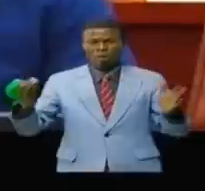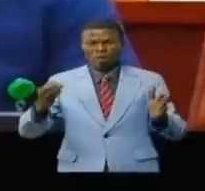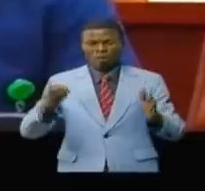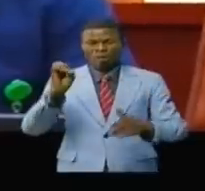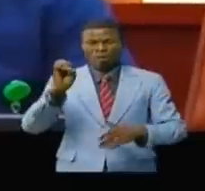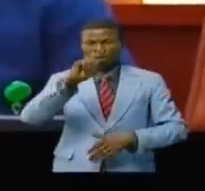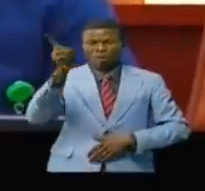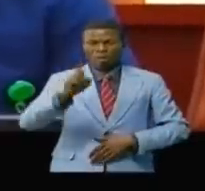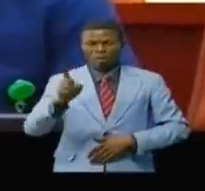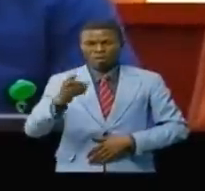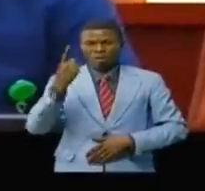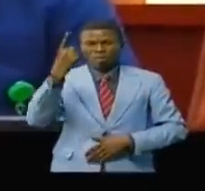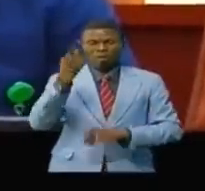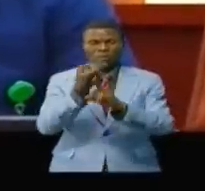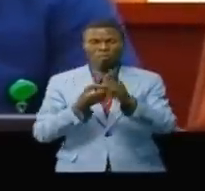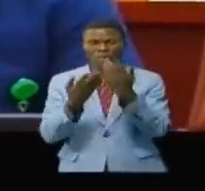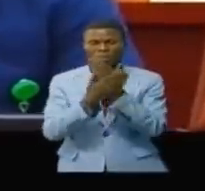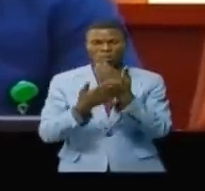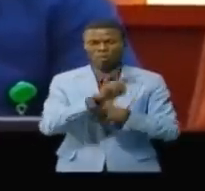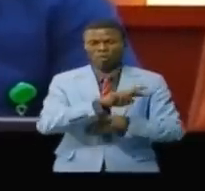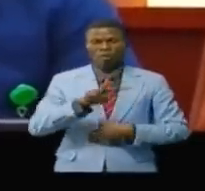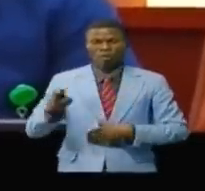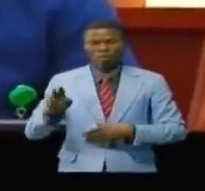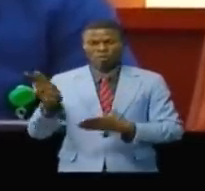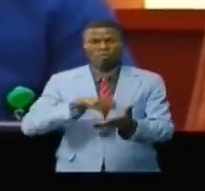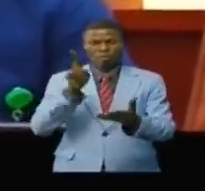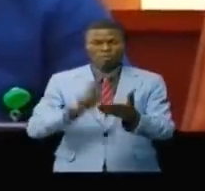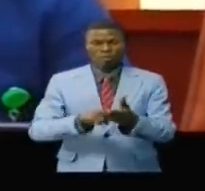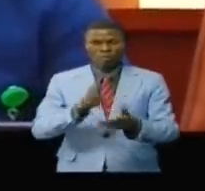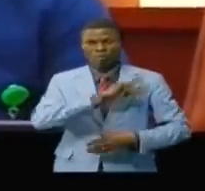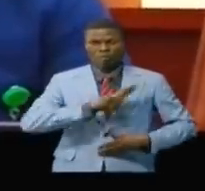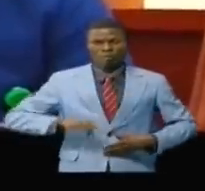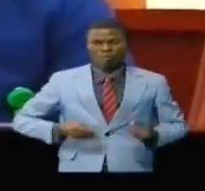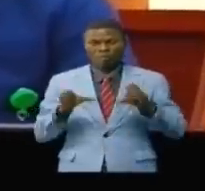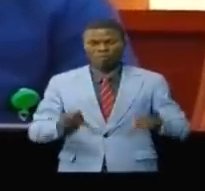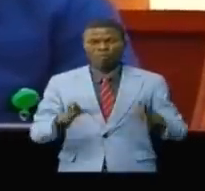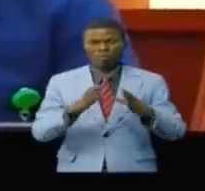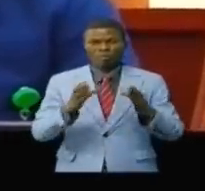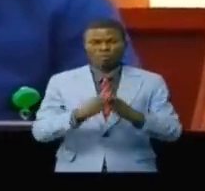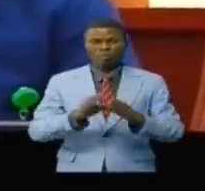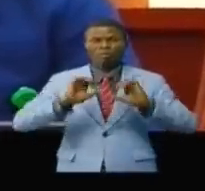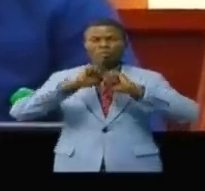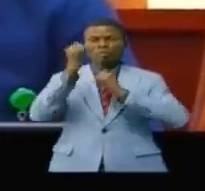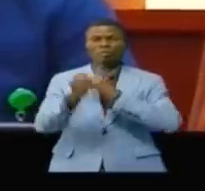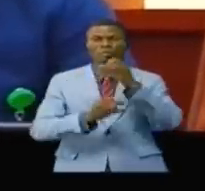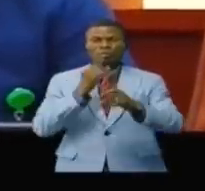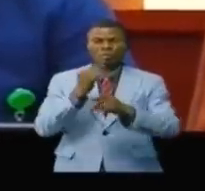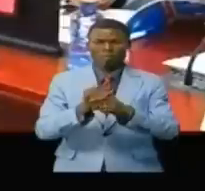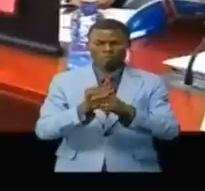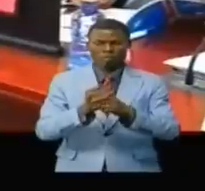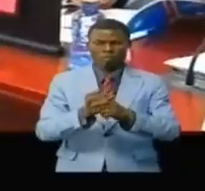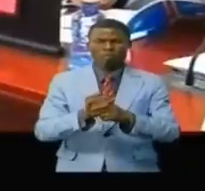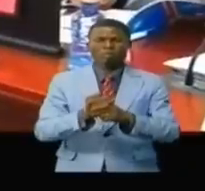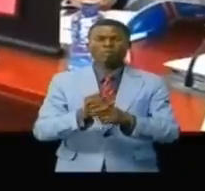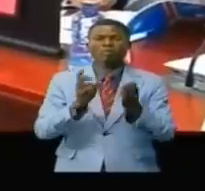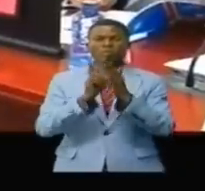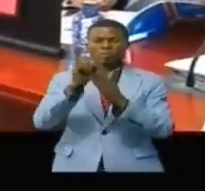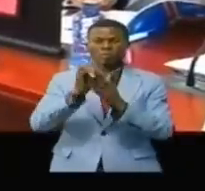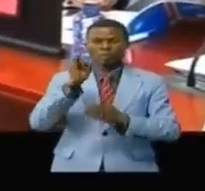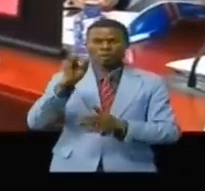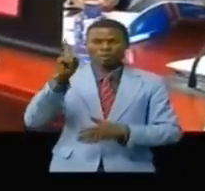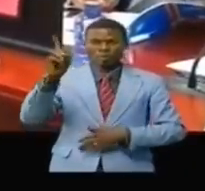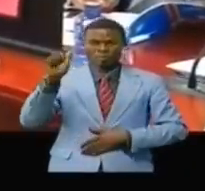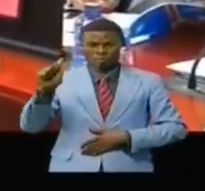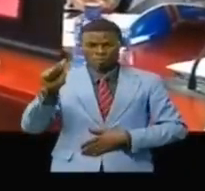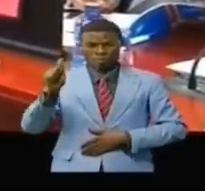E0680ZR du 1er juillet 2022, conclu entre la République démocratique du Congo et l'Association internationale de développement IDA